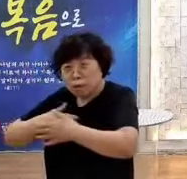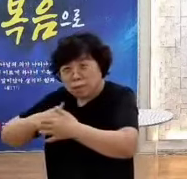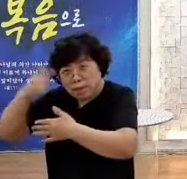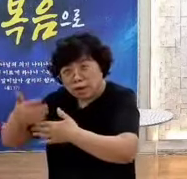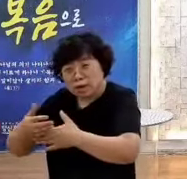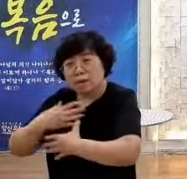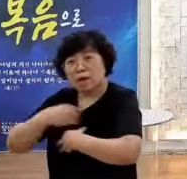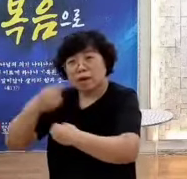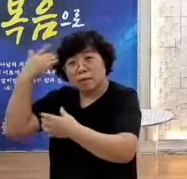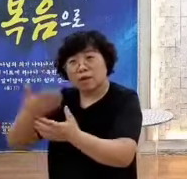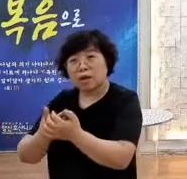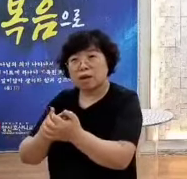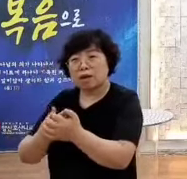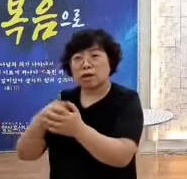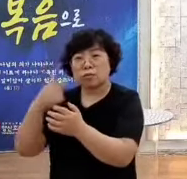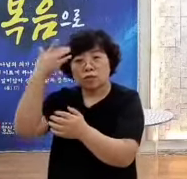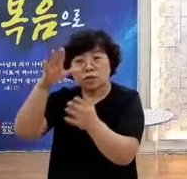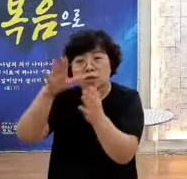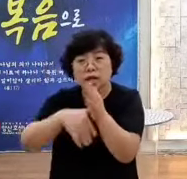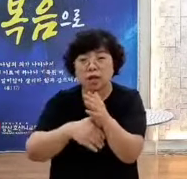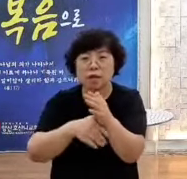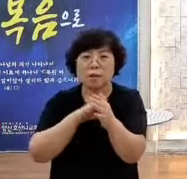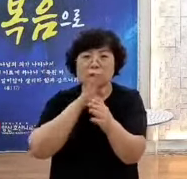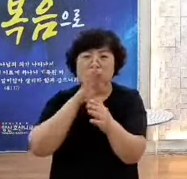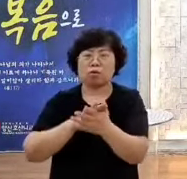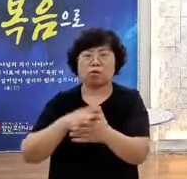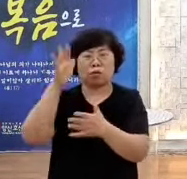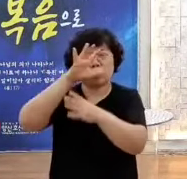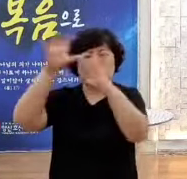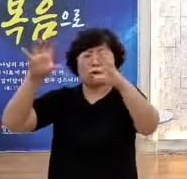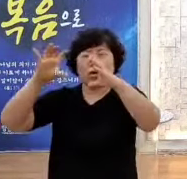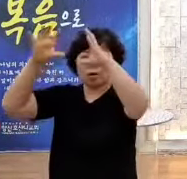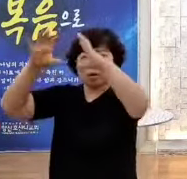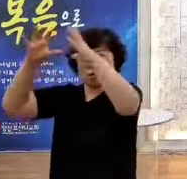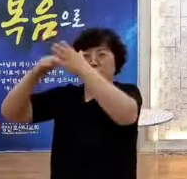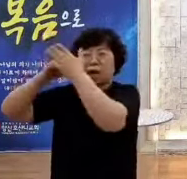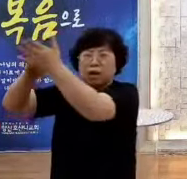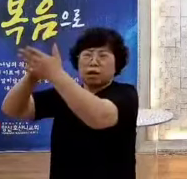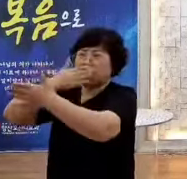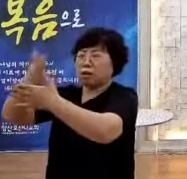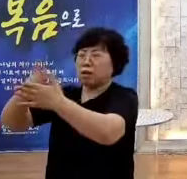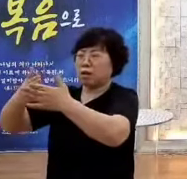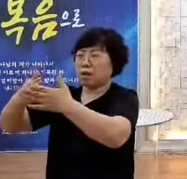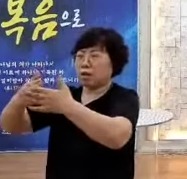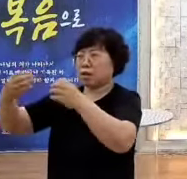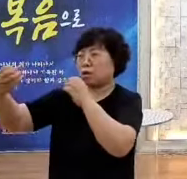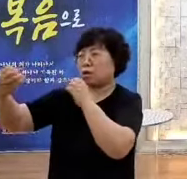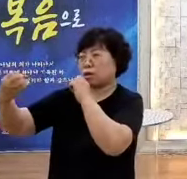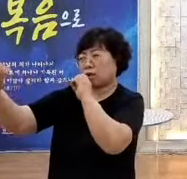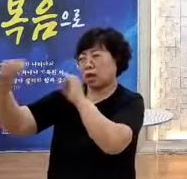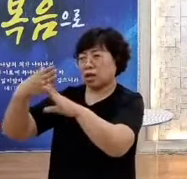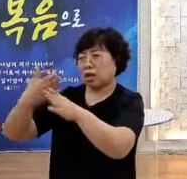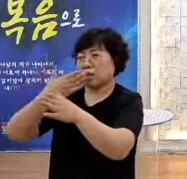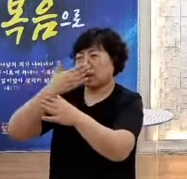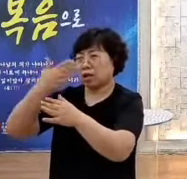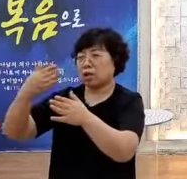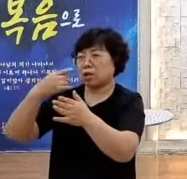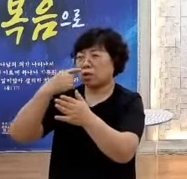갑니다. 오늘 죽어도 천국 갑니다. 여러분, 이게 우리의 고백이 되어야 할 줄로